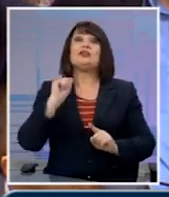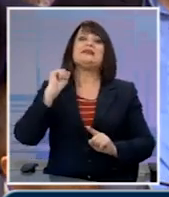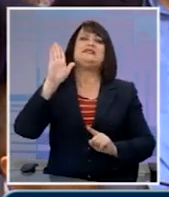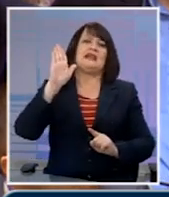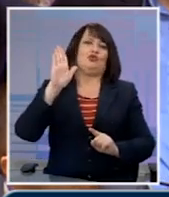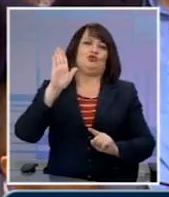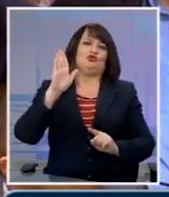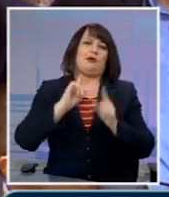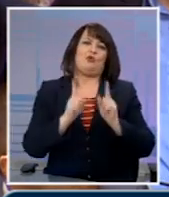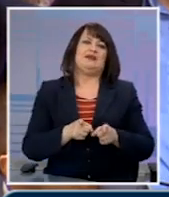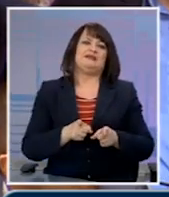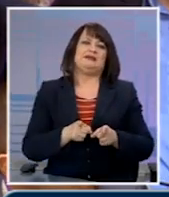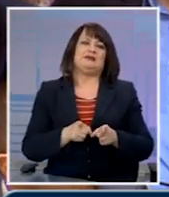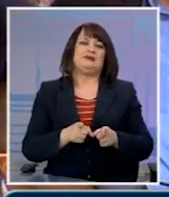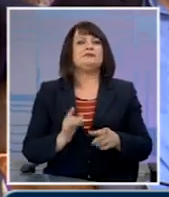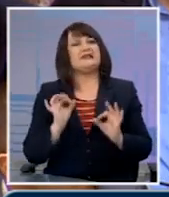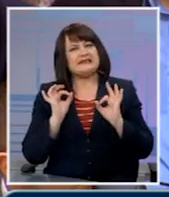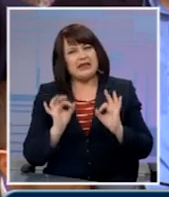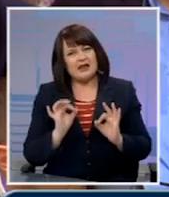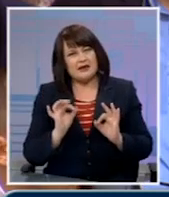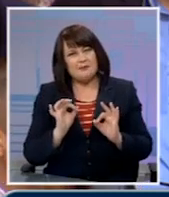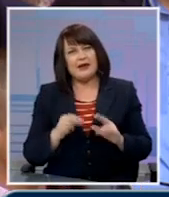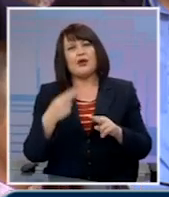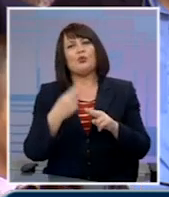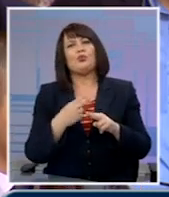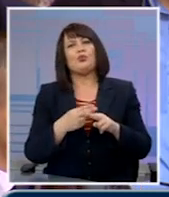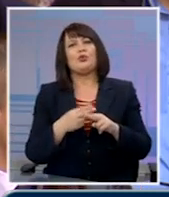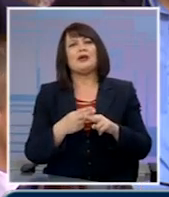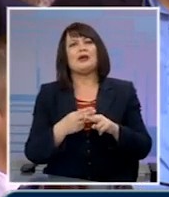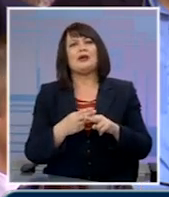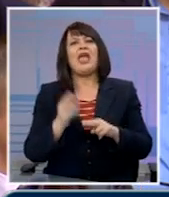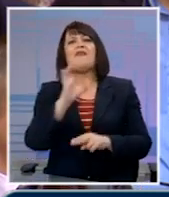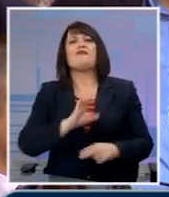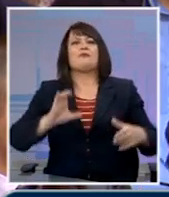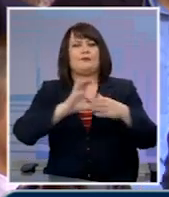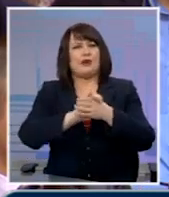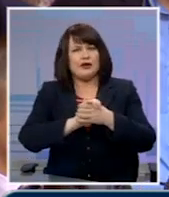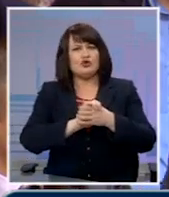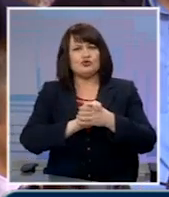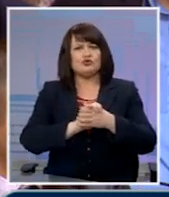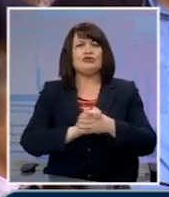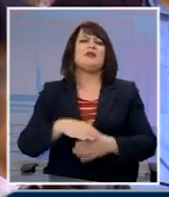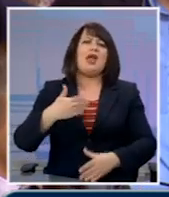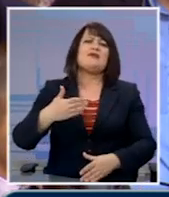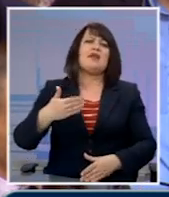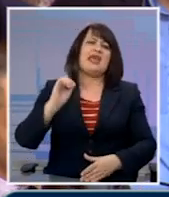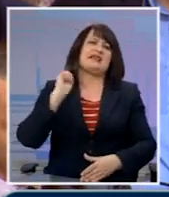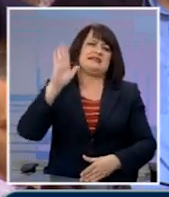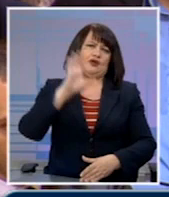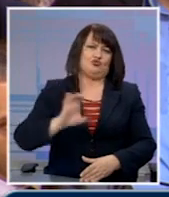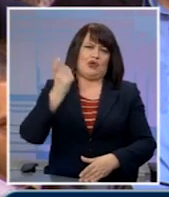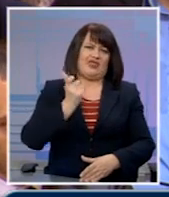κέντρα αποφάσεων και συγκεκριμένα στην περίφημη κομισιόν και στους λοιπούς εταίρους